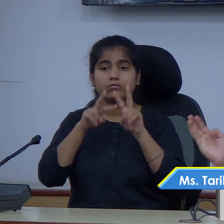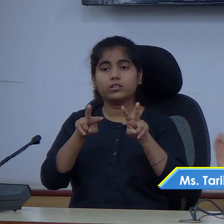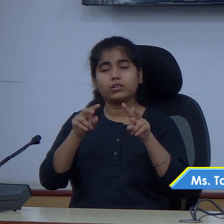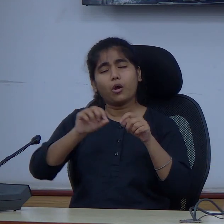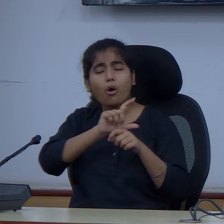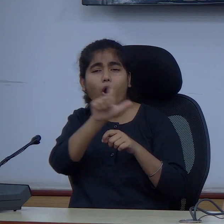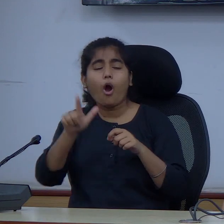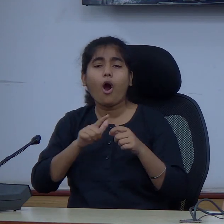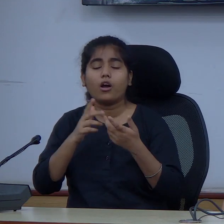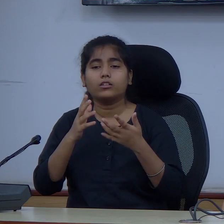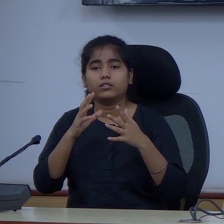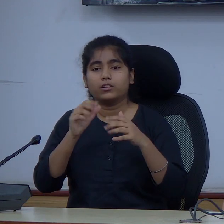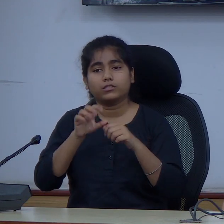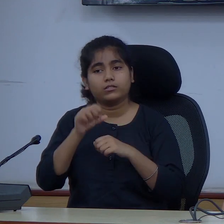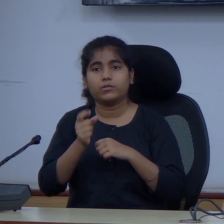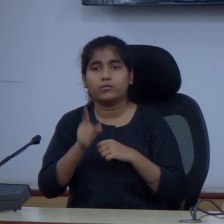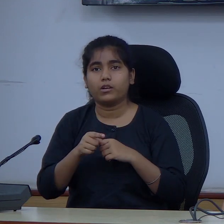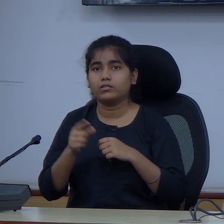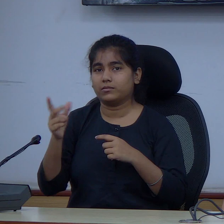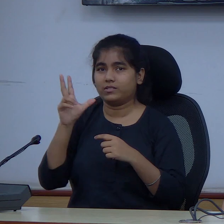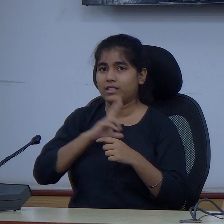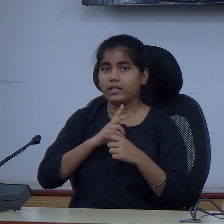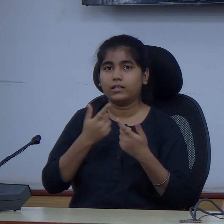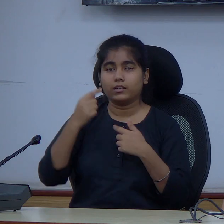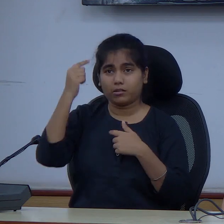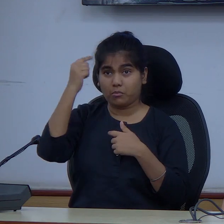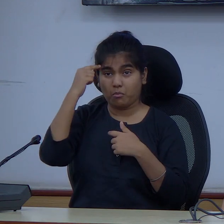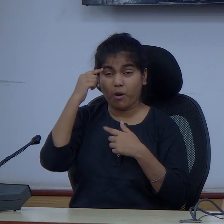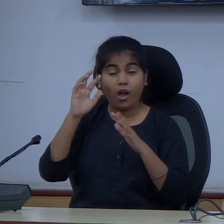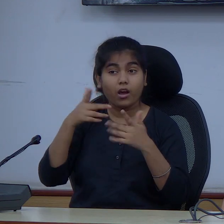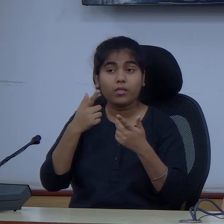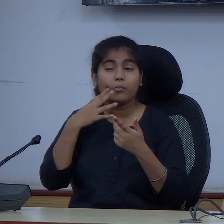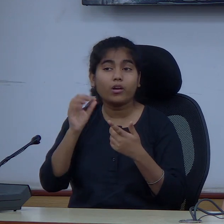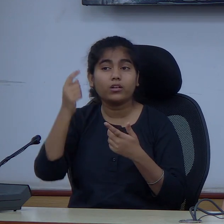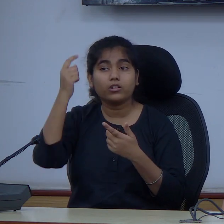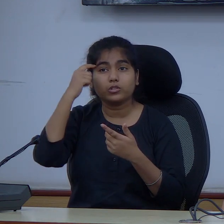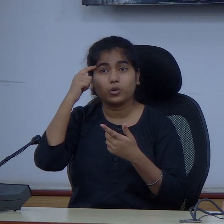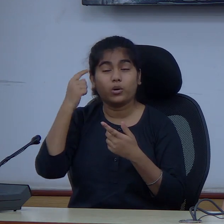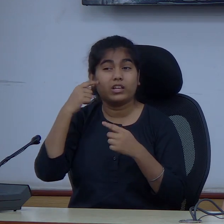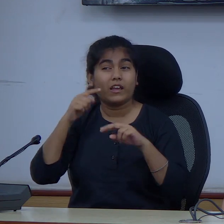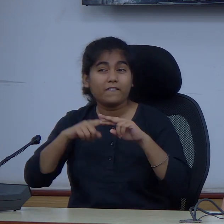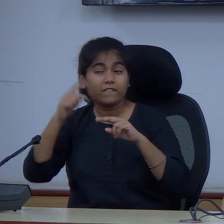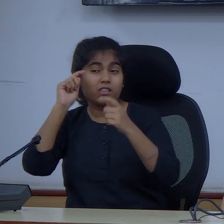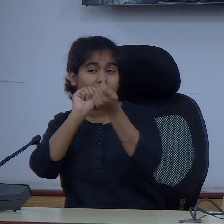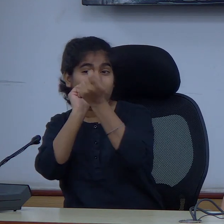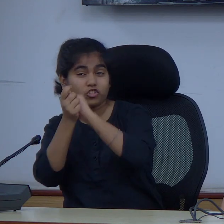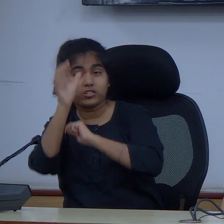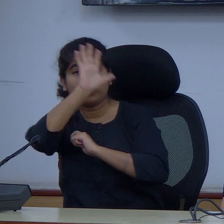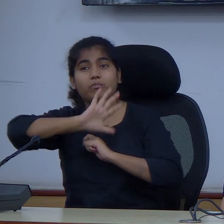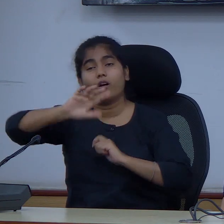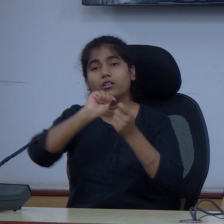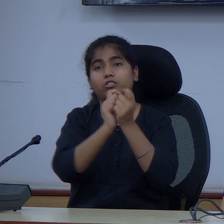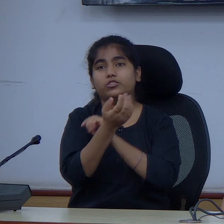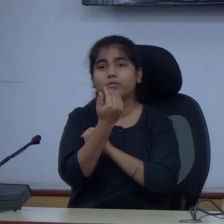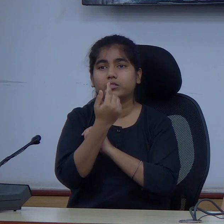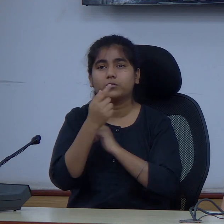एक्सेसिबल होना चाहिए ऑडिटोरियम में, तो आप जहाँ बैठ के उन सबको मज़ा ले रहे हैं वो सब भी एक्सेसिबल होना चाहिए। तो जैसा धर्मेंद्र जी ने कहा, बात